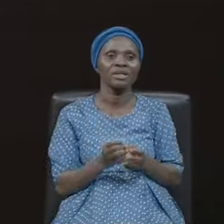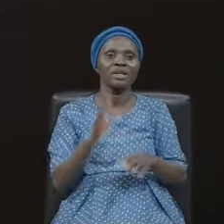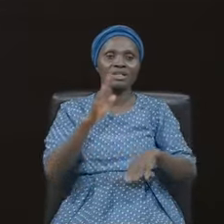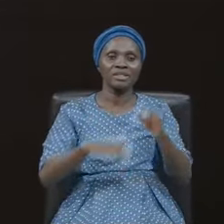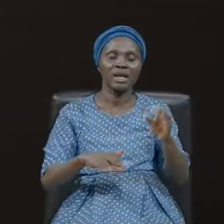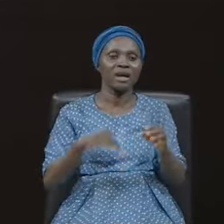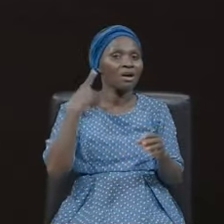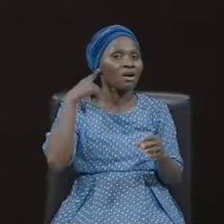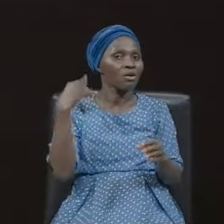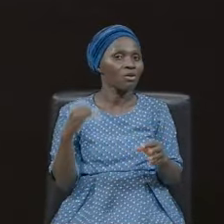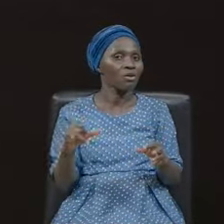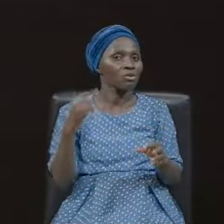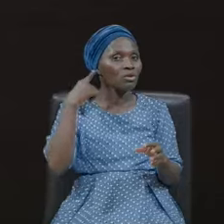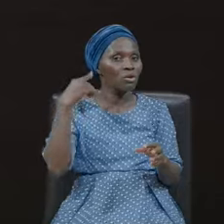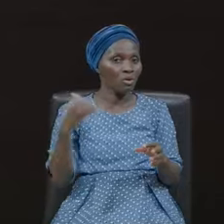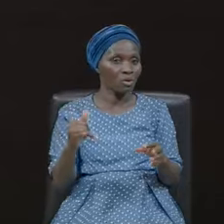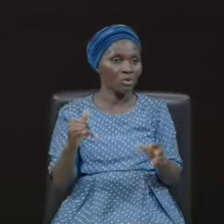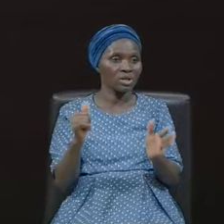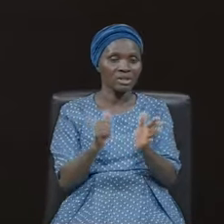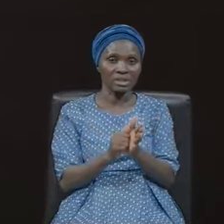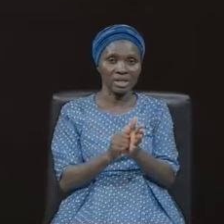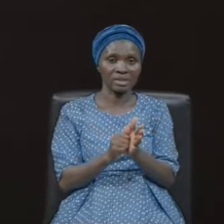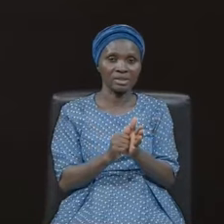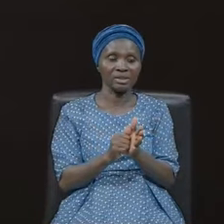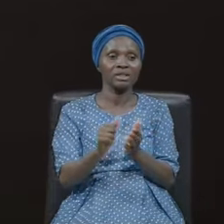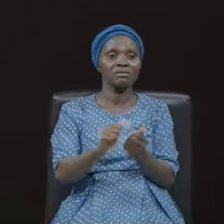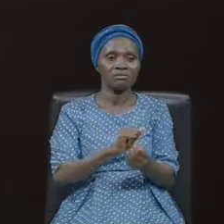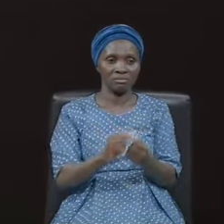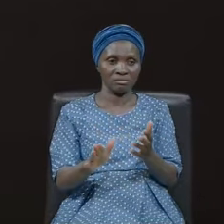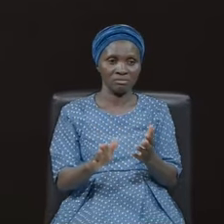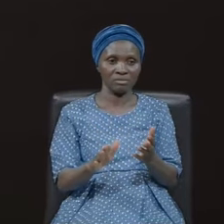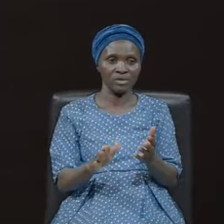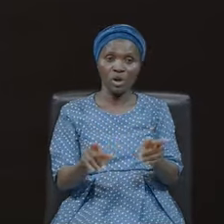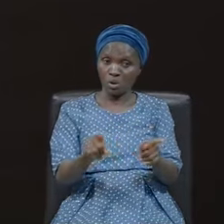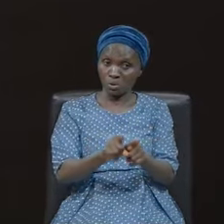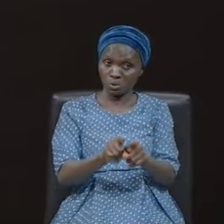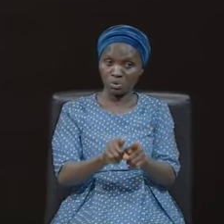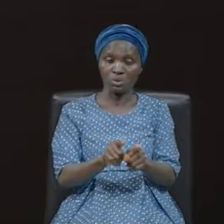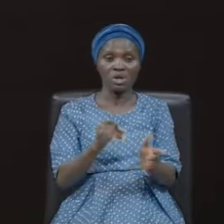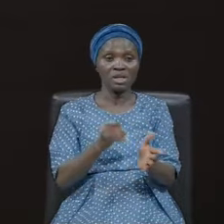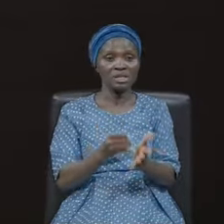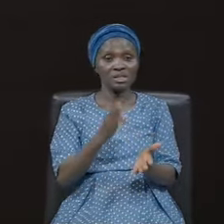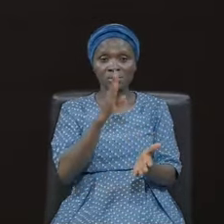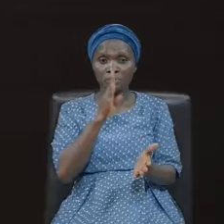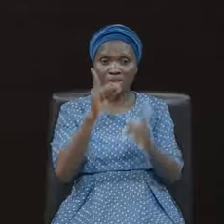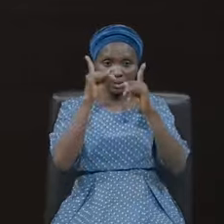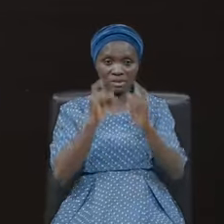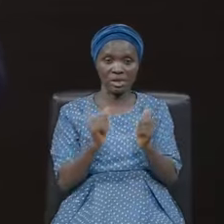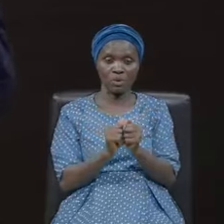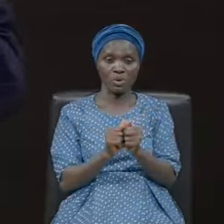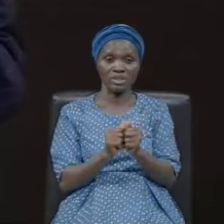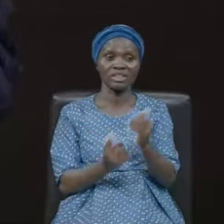périssable, qui cependant est éprouvé par le feu, ait pour